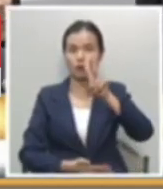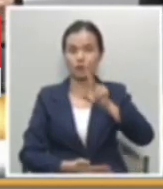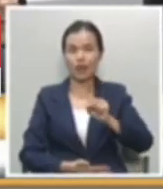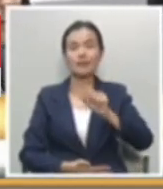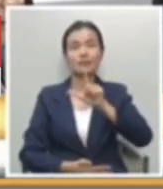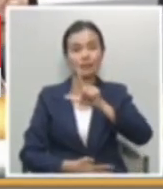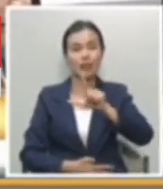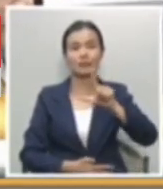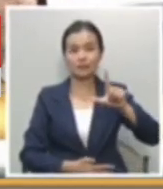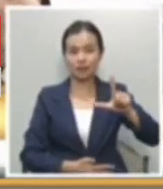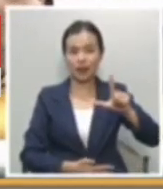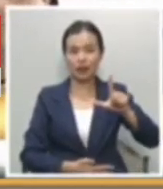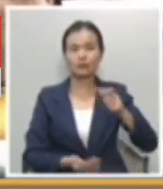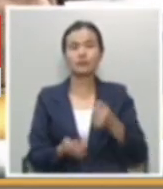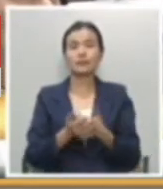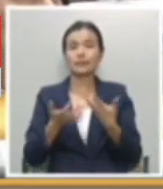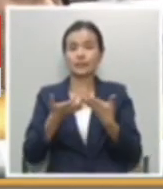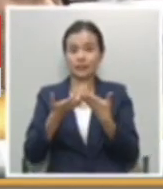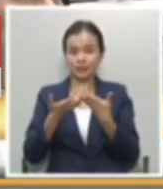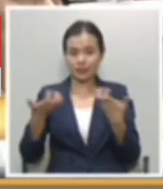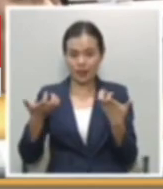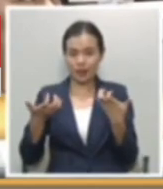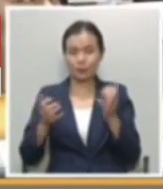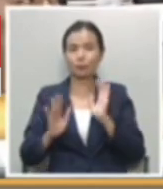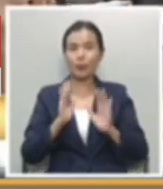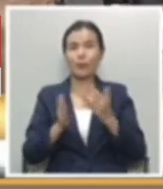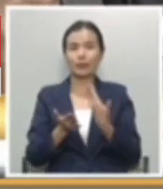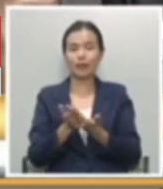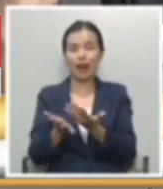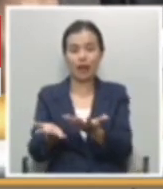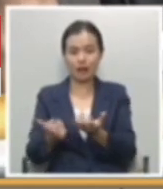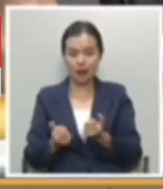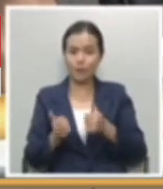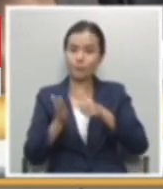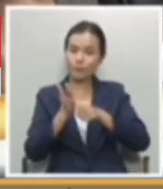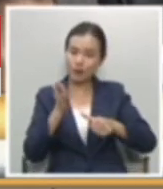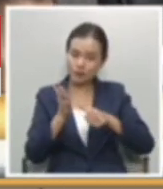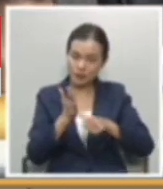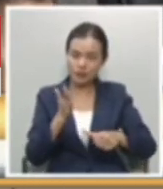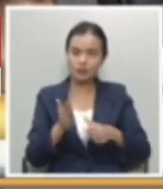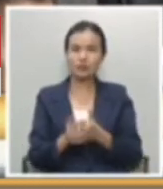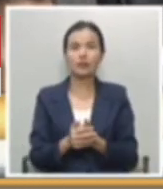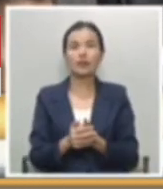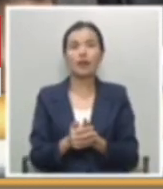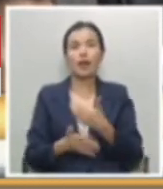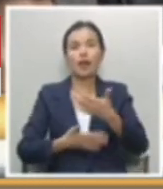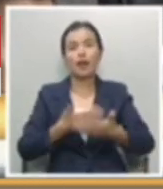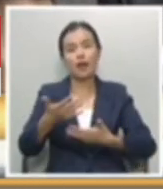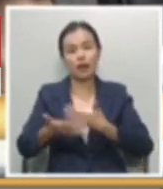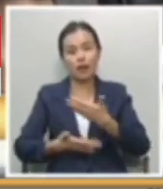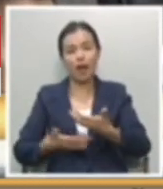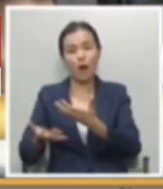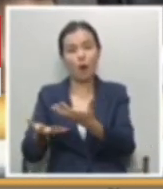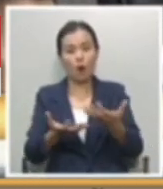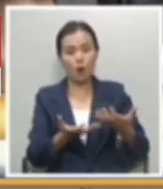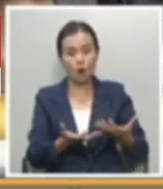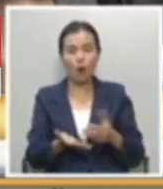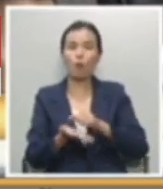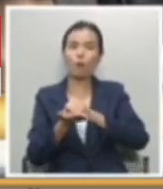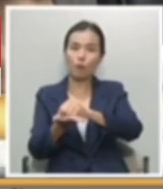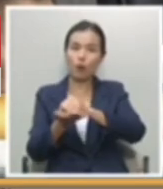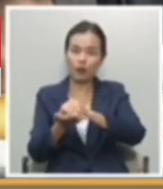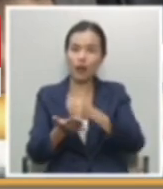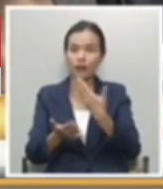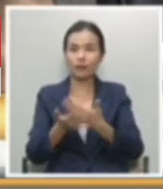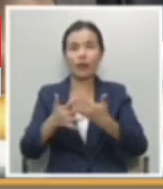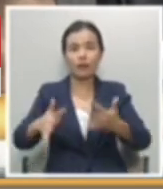3,200,000,000 บาทแยกออกเป็นประมาณการรายรับจากภาษีอากรจากการขายสิ่งของและบริการราย